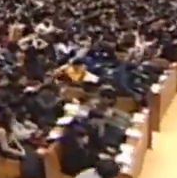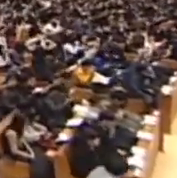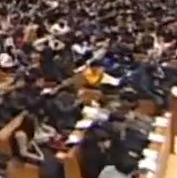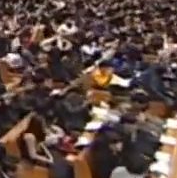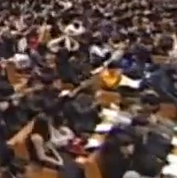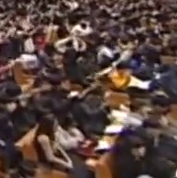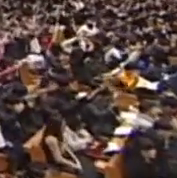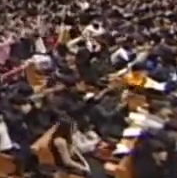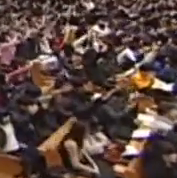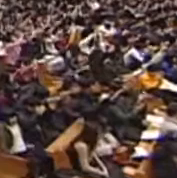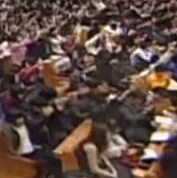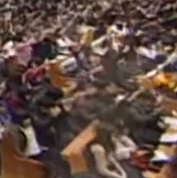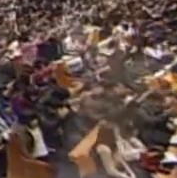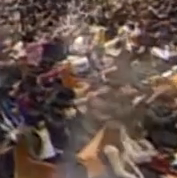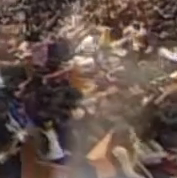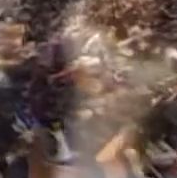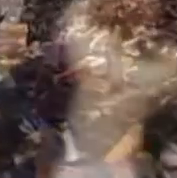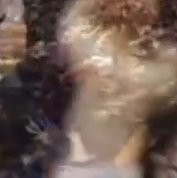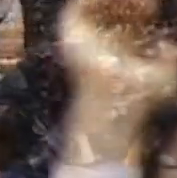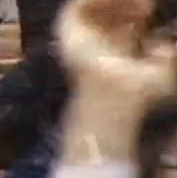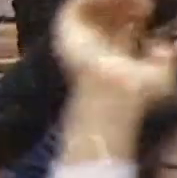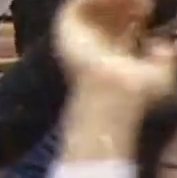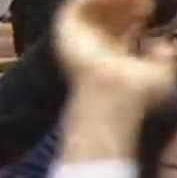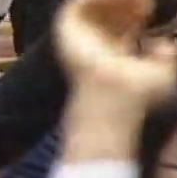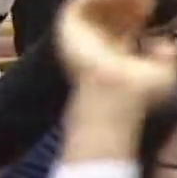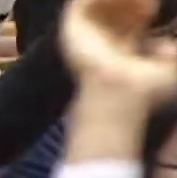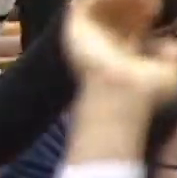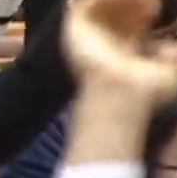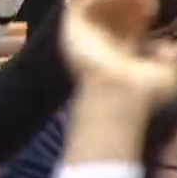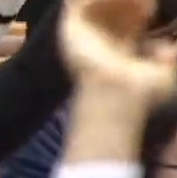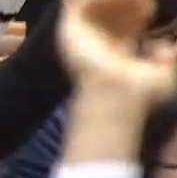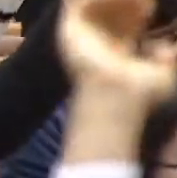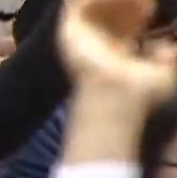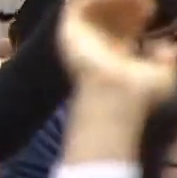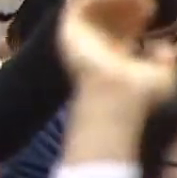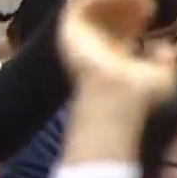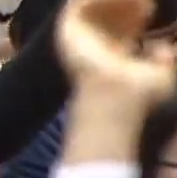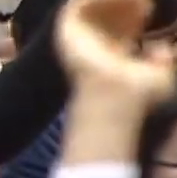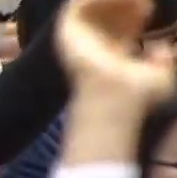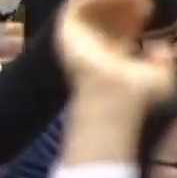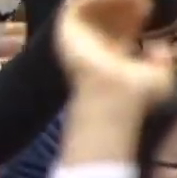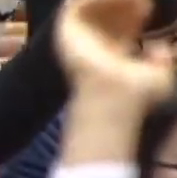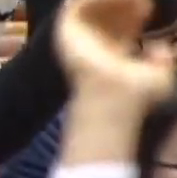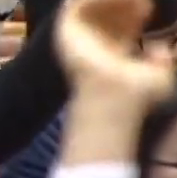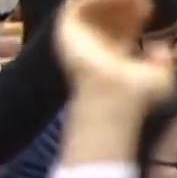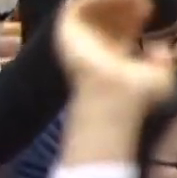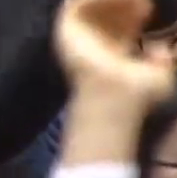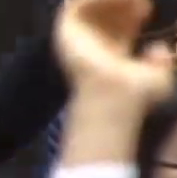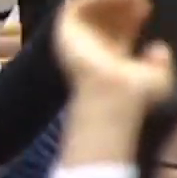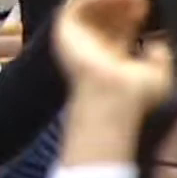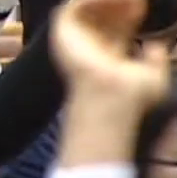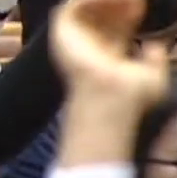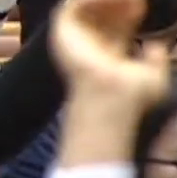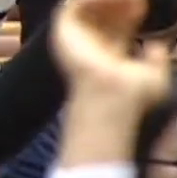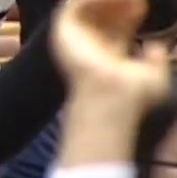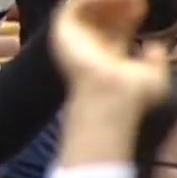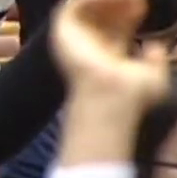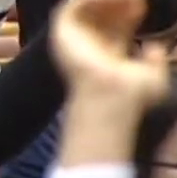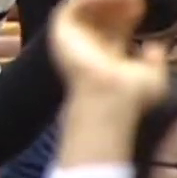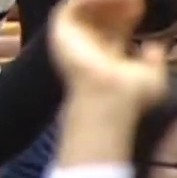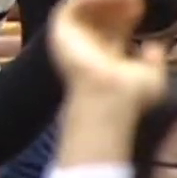먹고를 막 영생을 주시옵고 아 예수 아버지 하나님 그 사랑이 그을